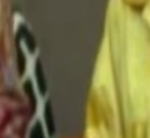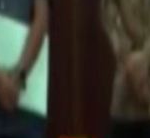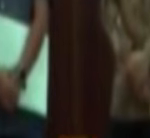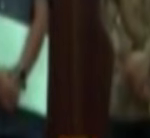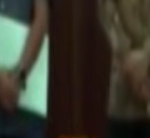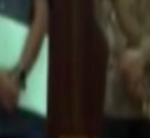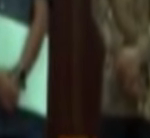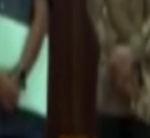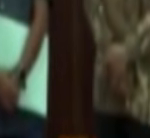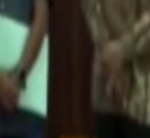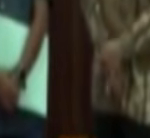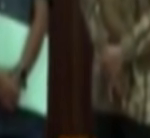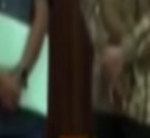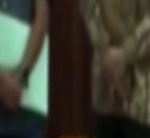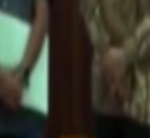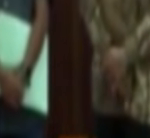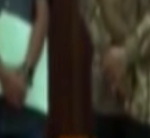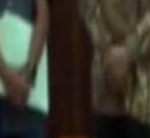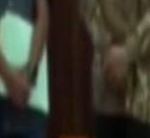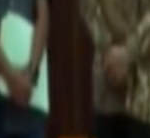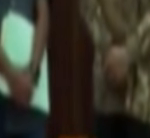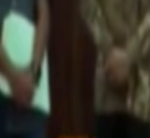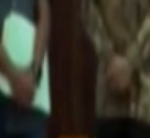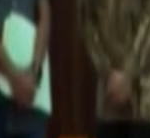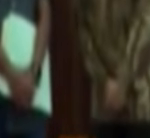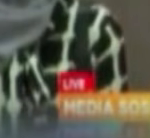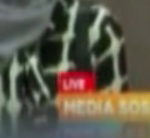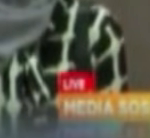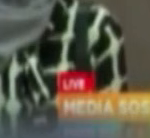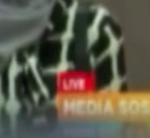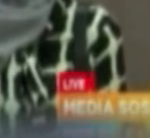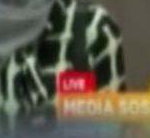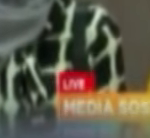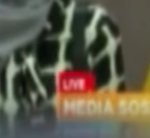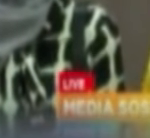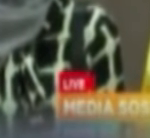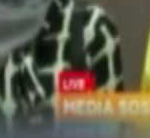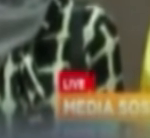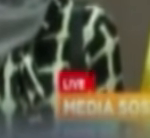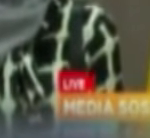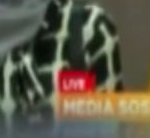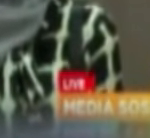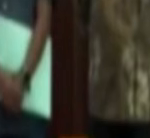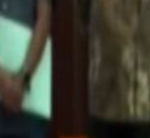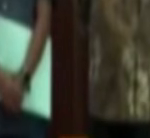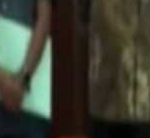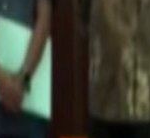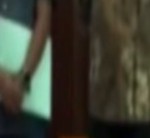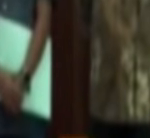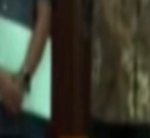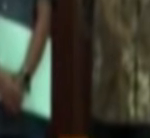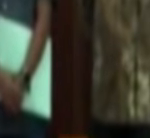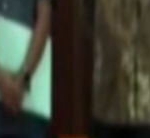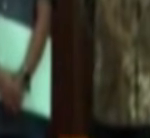KPK telah menggeledah beberapa tempat terkait kasus tersebut dan memeriksa beberapa orang saksi di Jakarta, Bandung, Tangerang, dan Lampung.